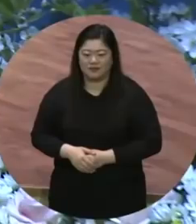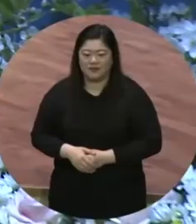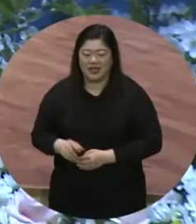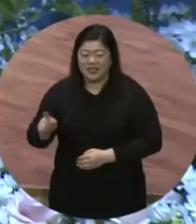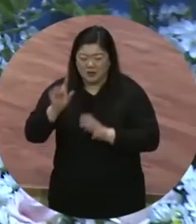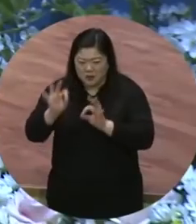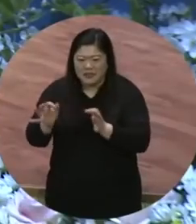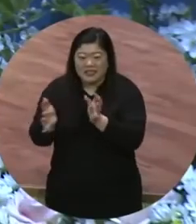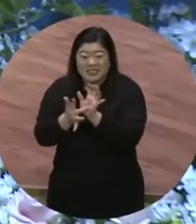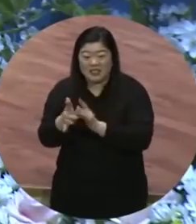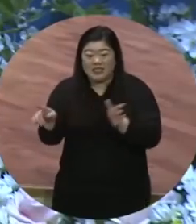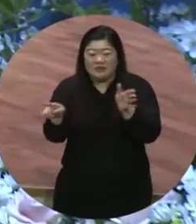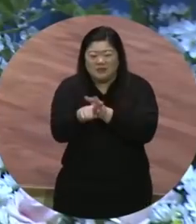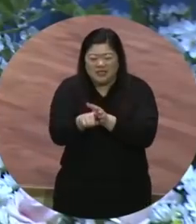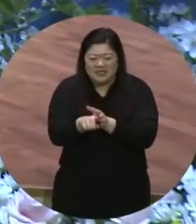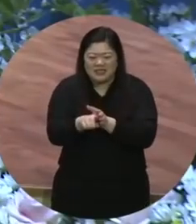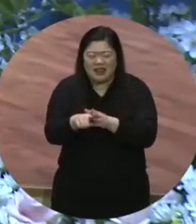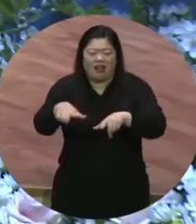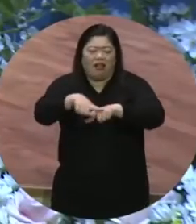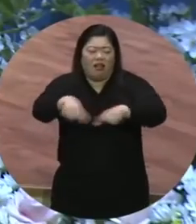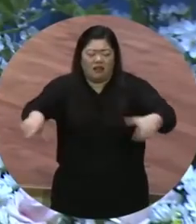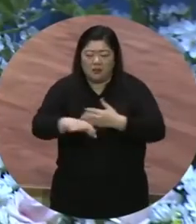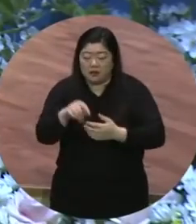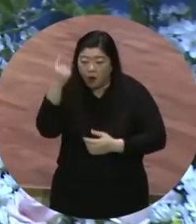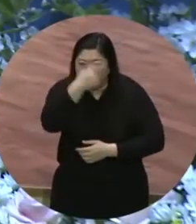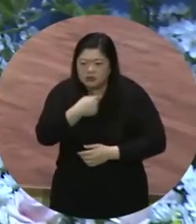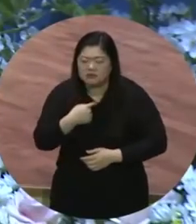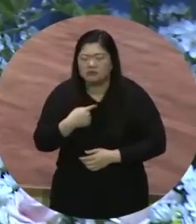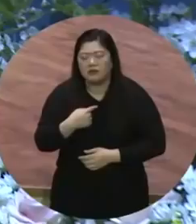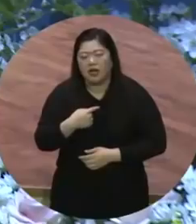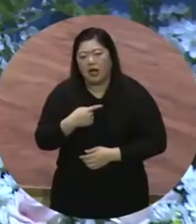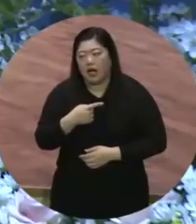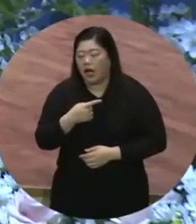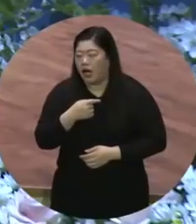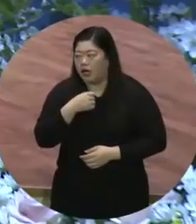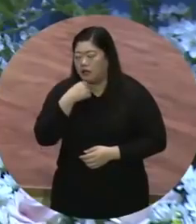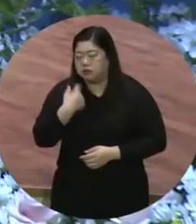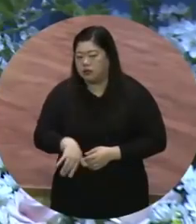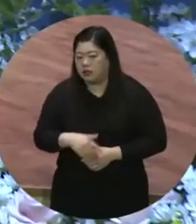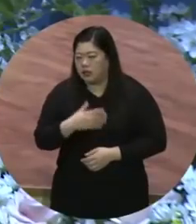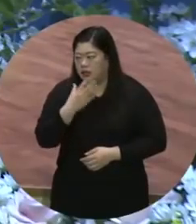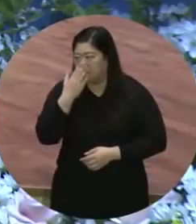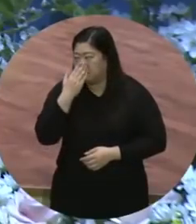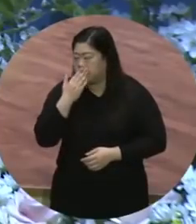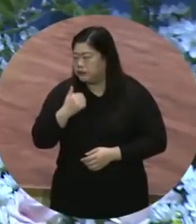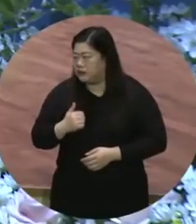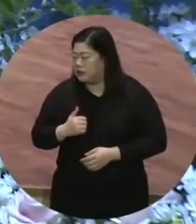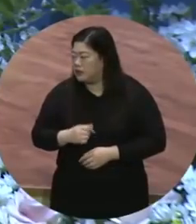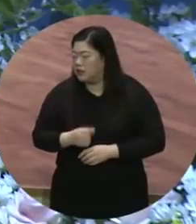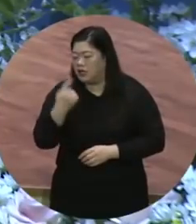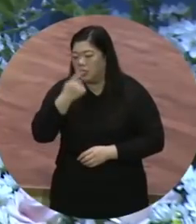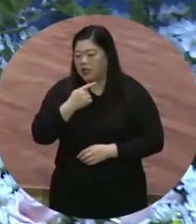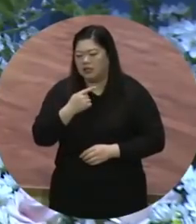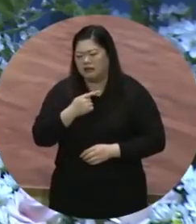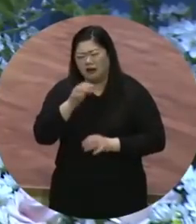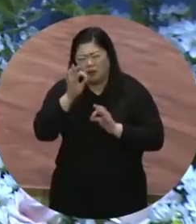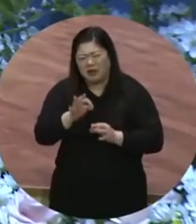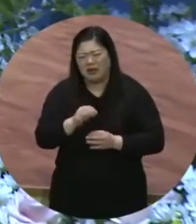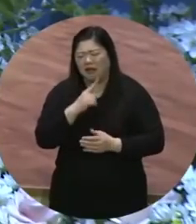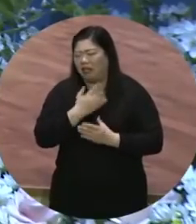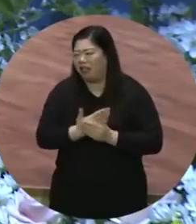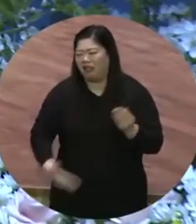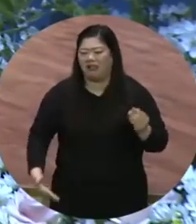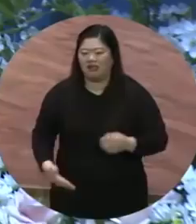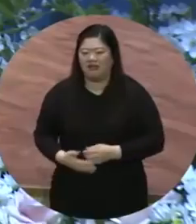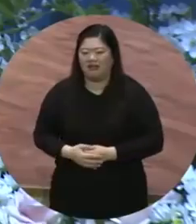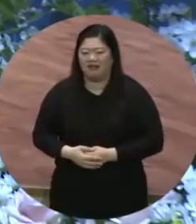딱 지겨워. 두 분 다시 보고 싶은 마음이 없어. 그건 실패합니다. 이 교회를요, 새롭게 만들고,